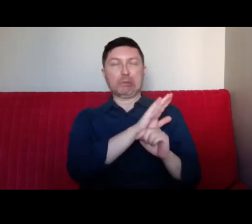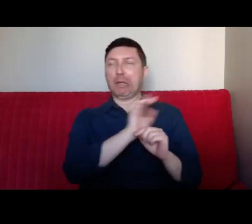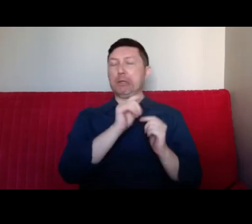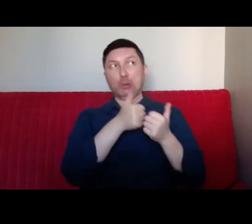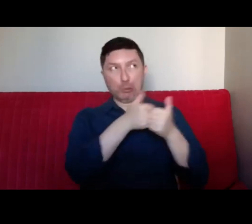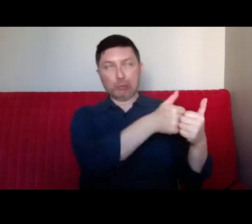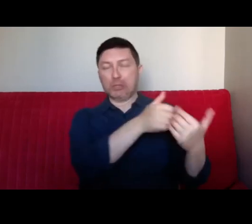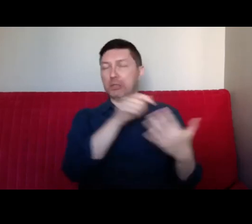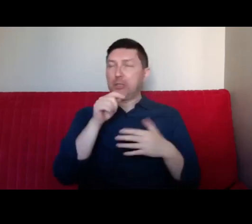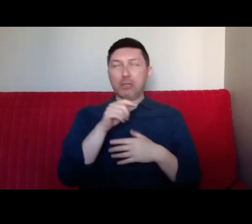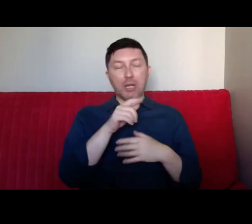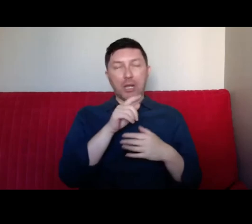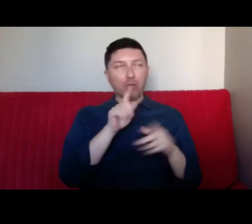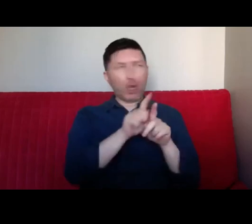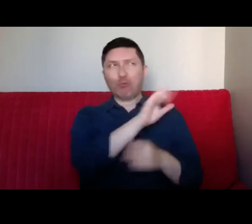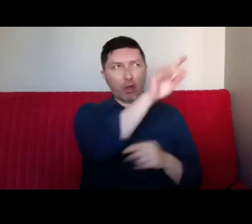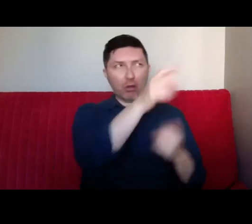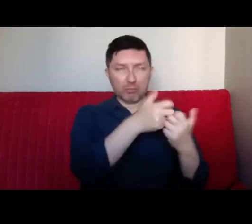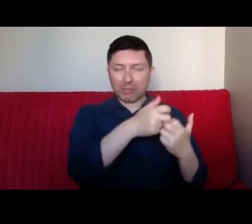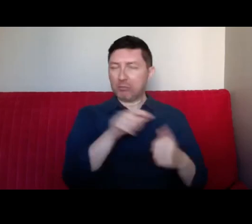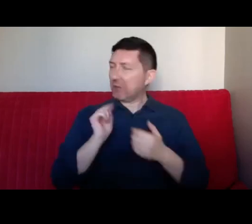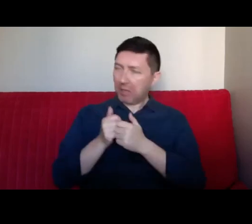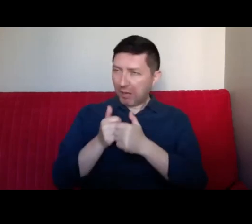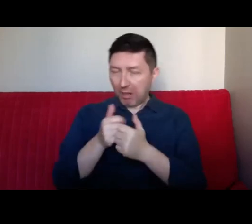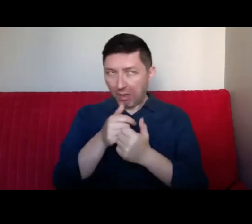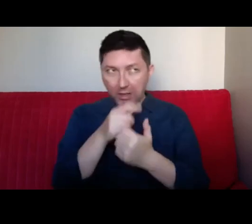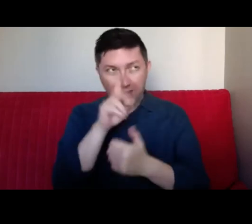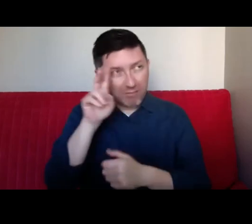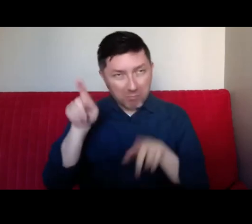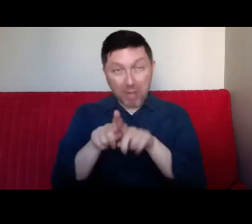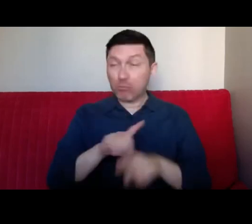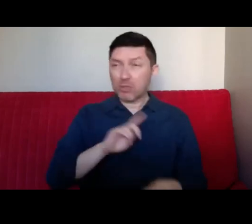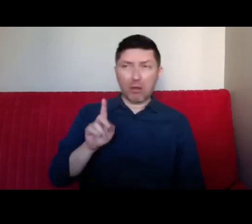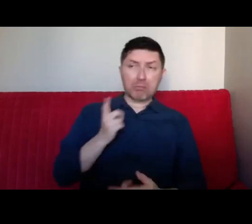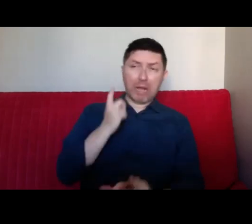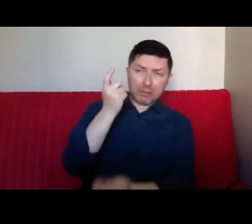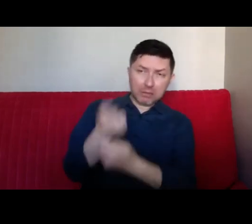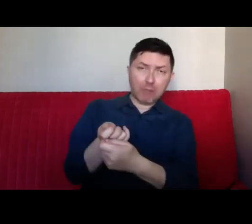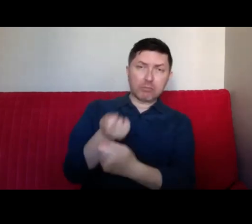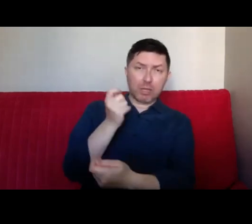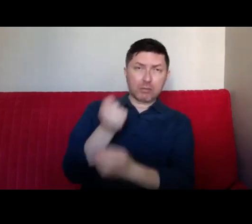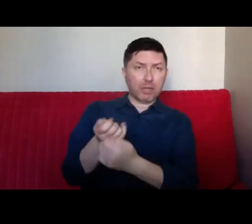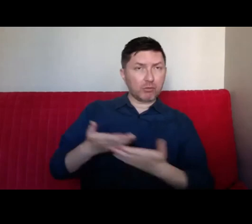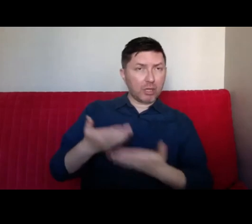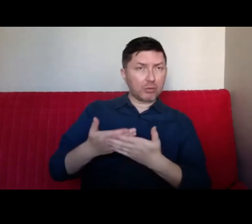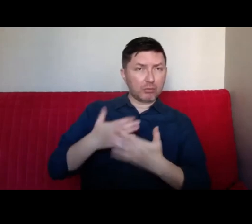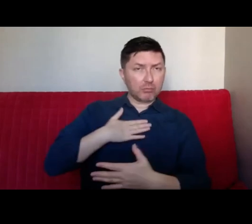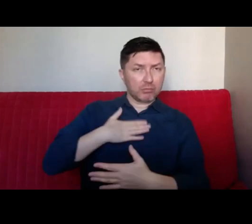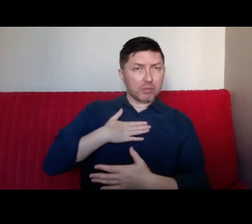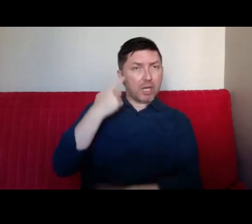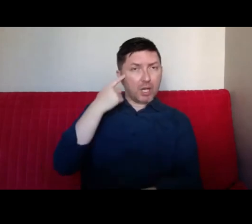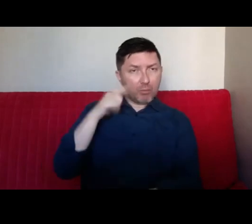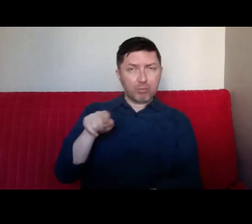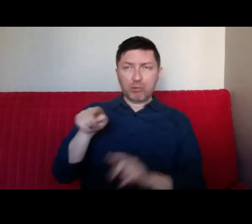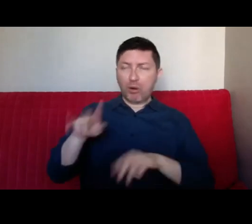modèle français, espagnol, italien ou belge. Il faut vraiment adapter aux capacités pour que ça soit pertinent pour les individus. La